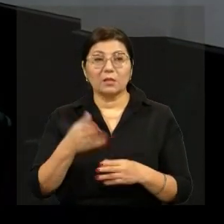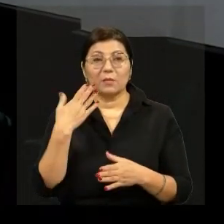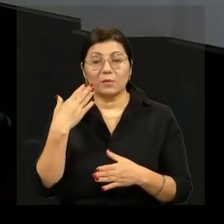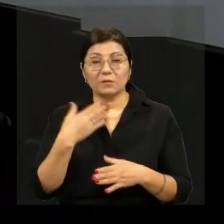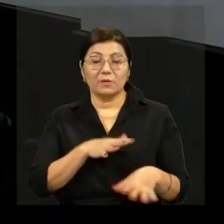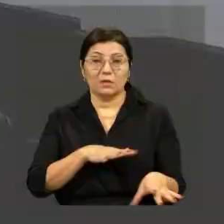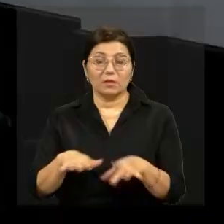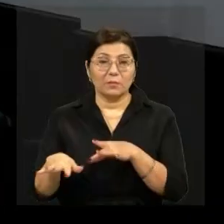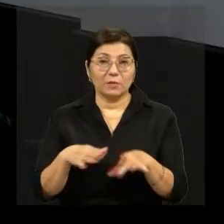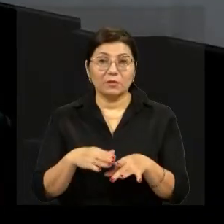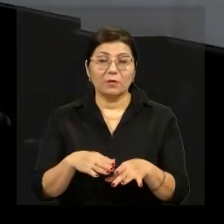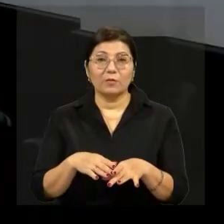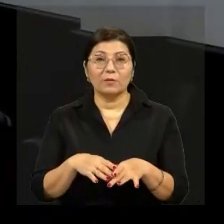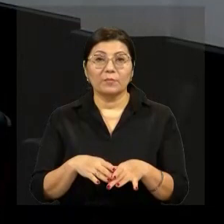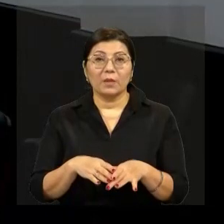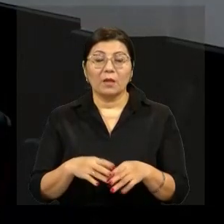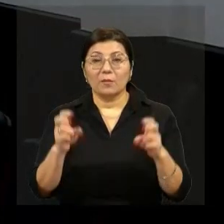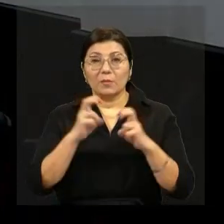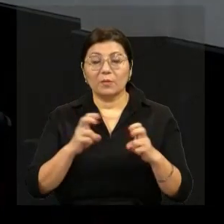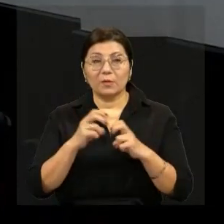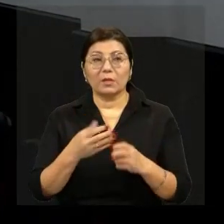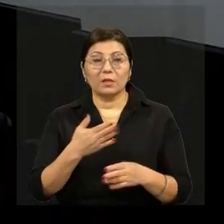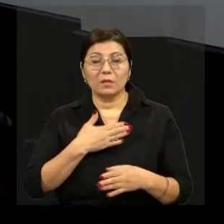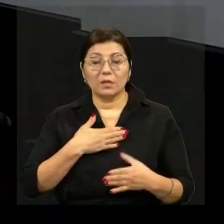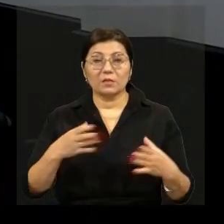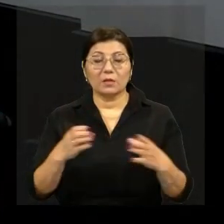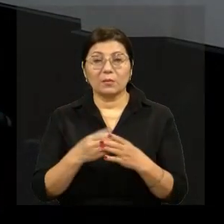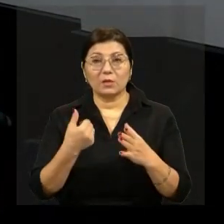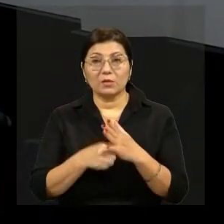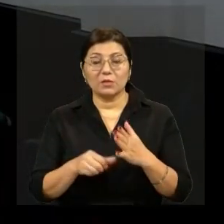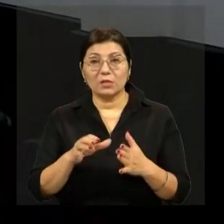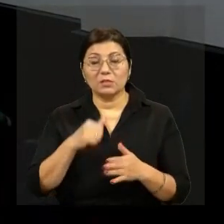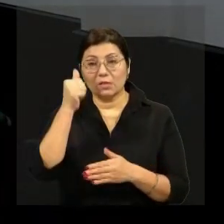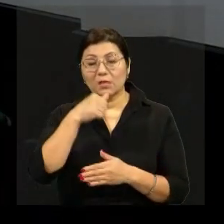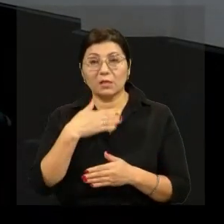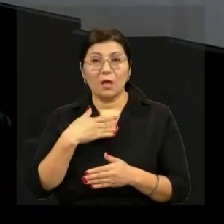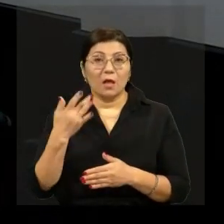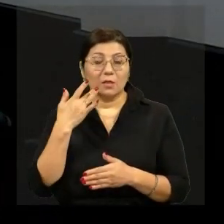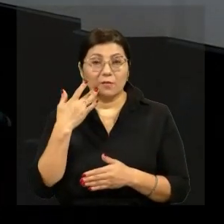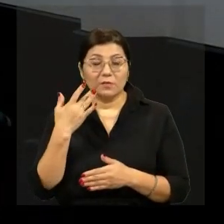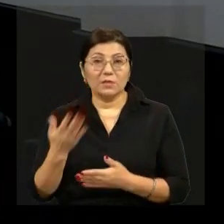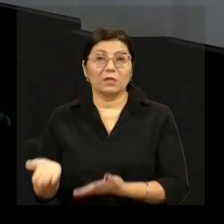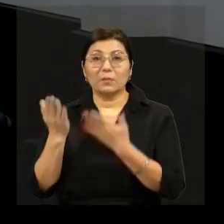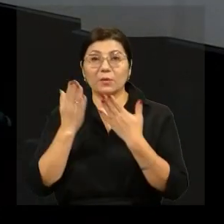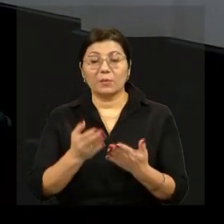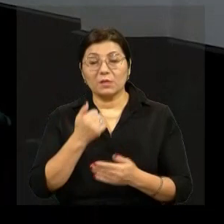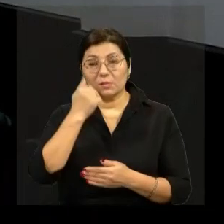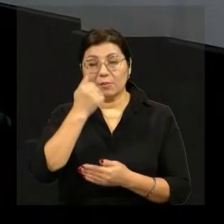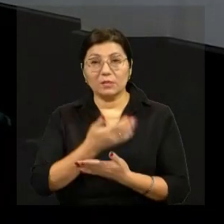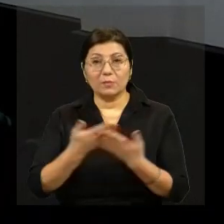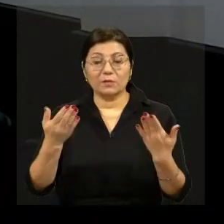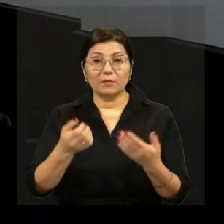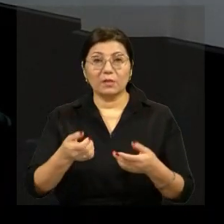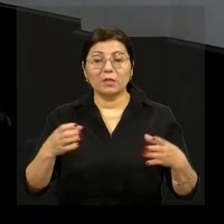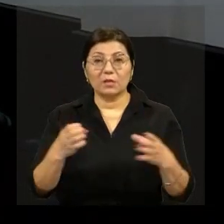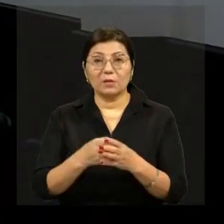поисковые мероприятия. Нашей команде уже 6 лет. Нас никогда не забывают, приглашают. Нам очень приятно. Спасибо большое